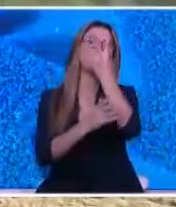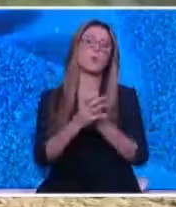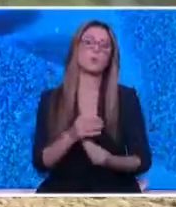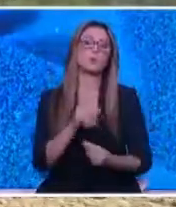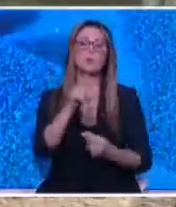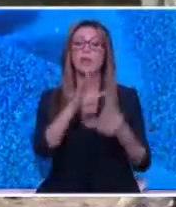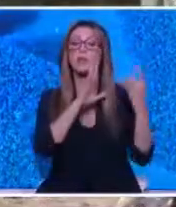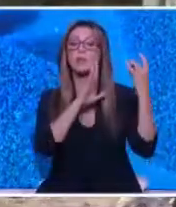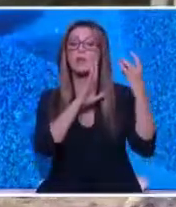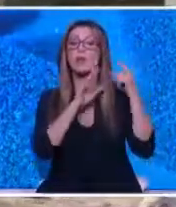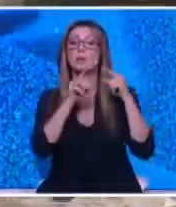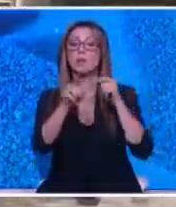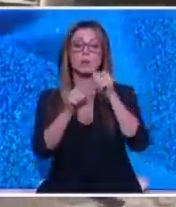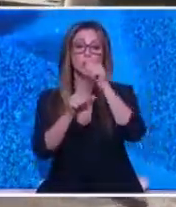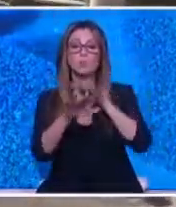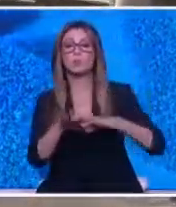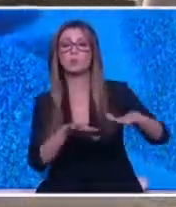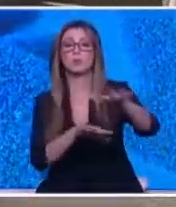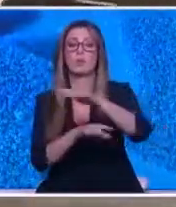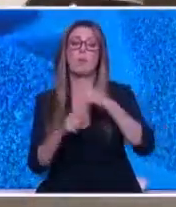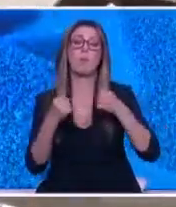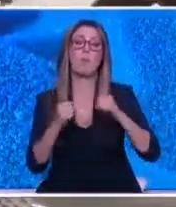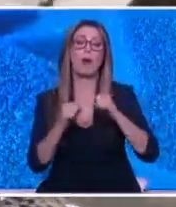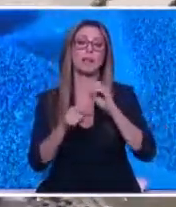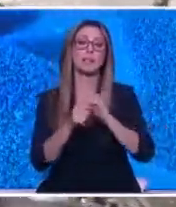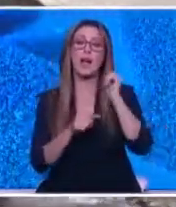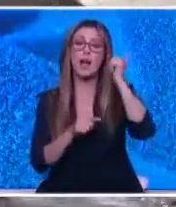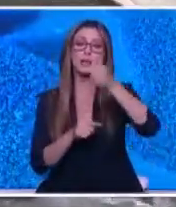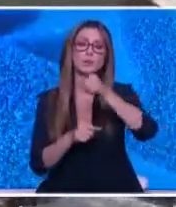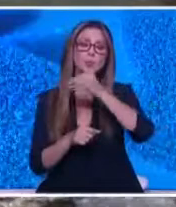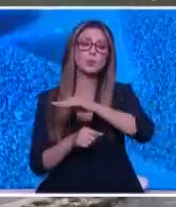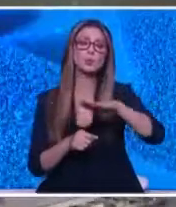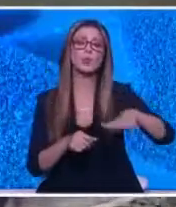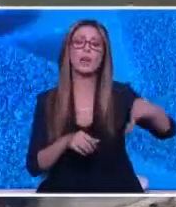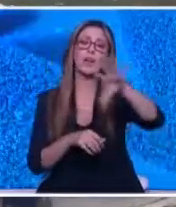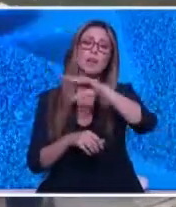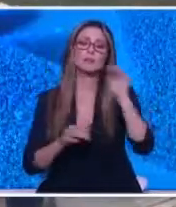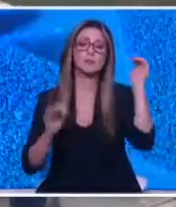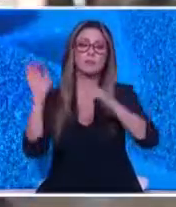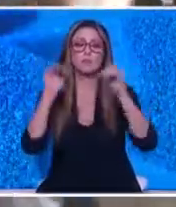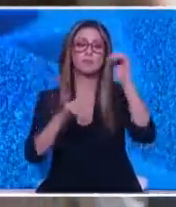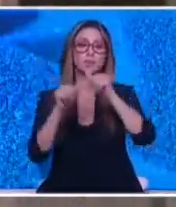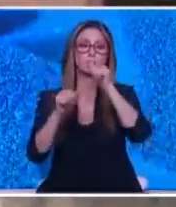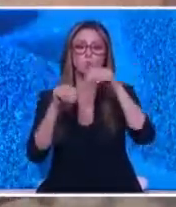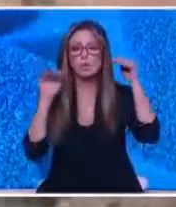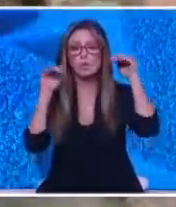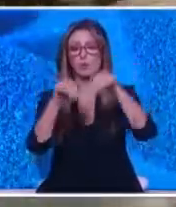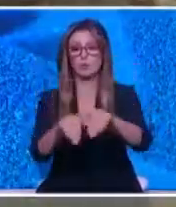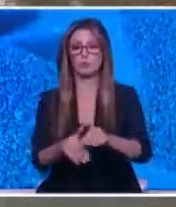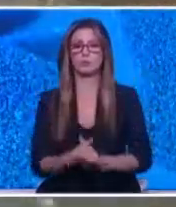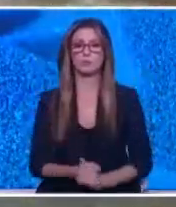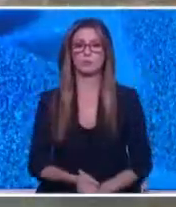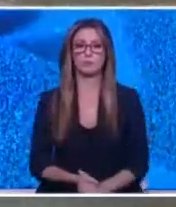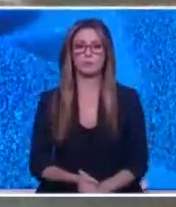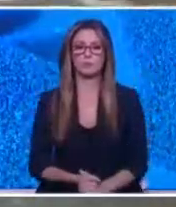Burası Diyarbakır'ın Sur ilçesindeki Anzele Parkı. Her gün yüzlerce çocuk Karaca Dağı'nın eteklerinden gelen suya girerek seviniyor.